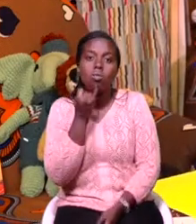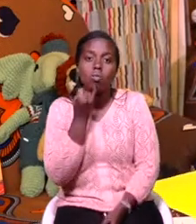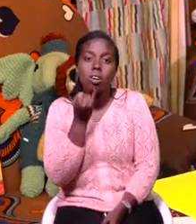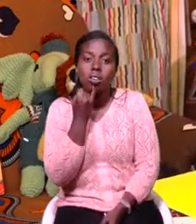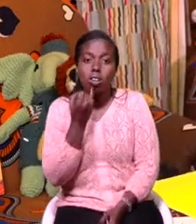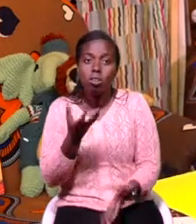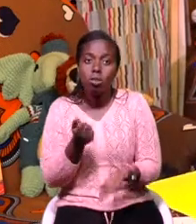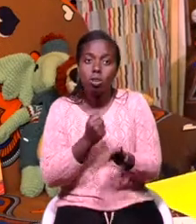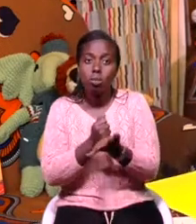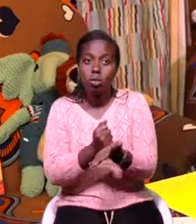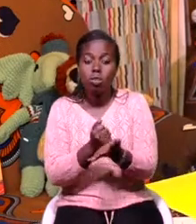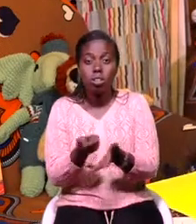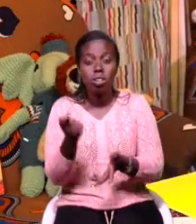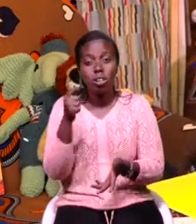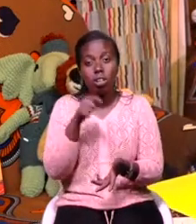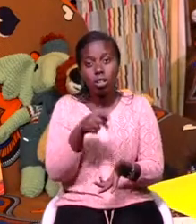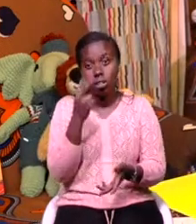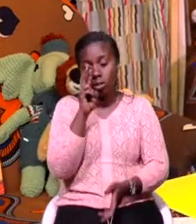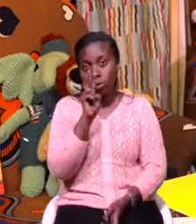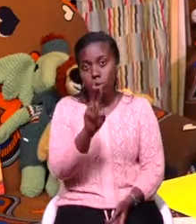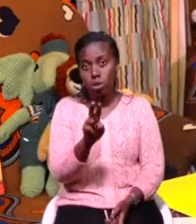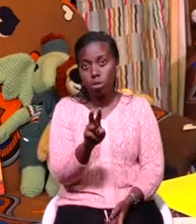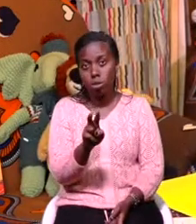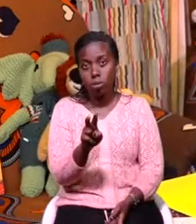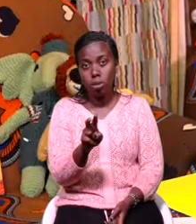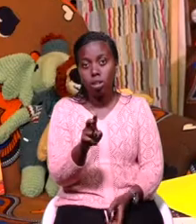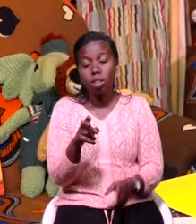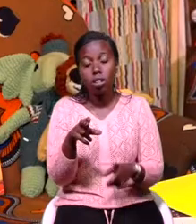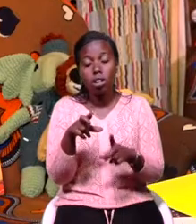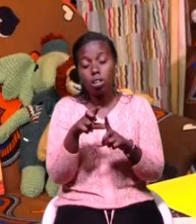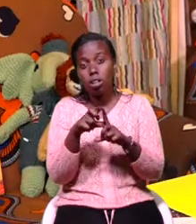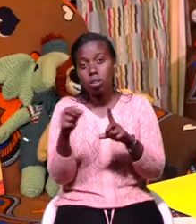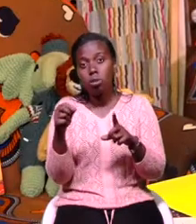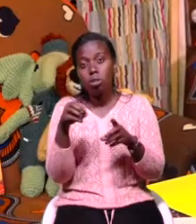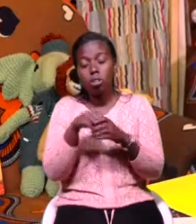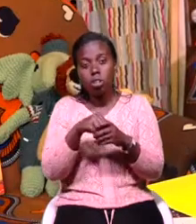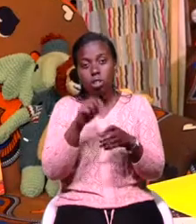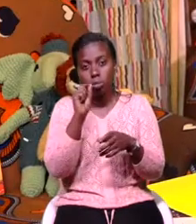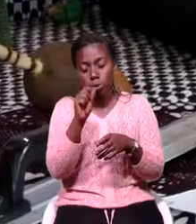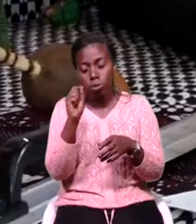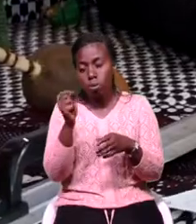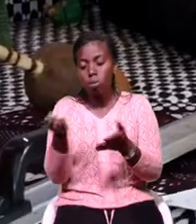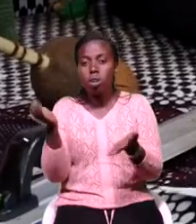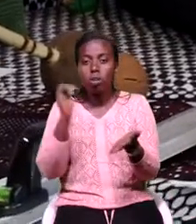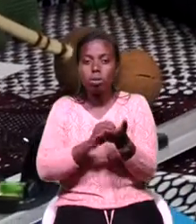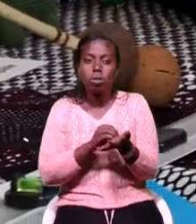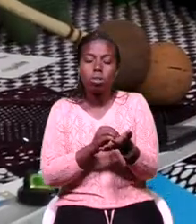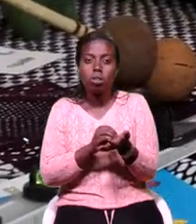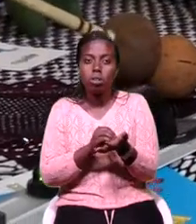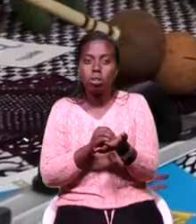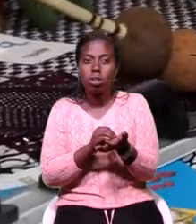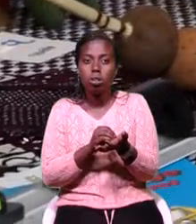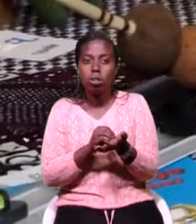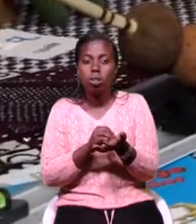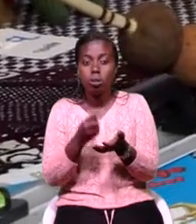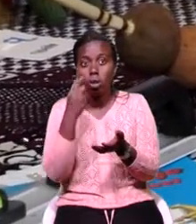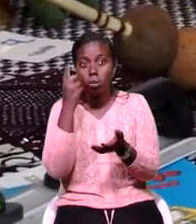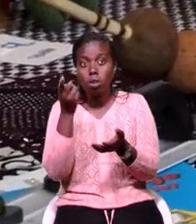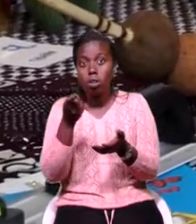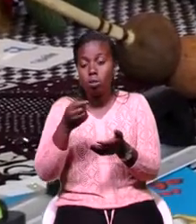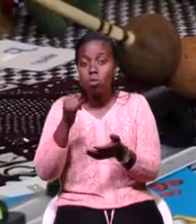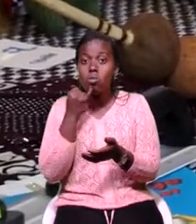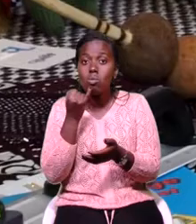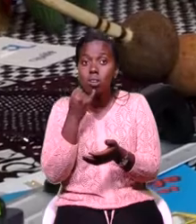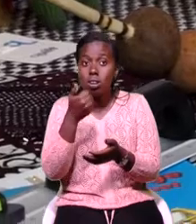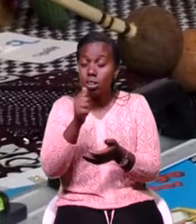ukamufatira akaza kureba ukuntu ya nyuguti iri mu tudomo akayisubiramo. Murabona rero ko mugenzi wanyu ari